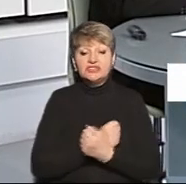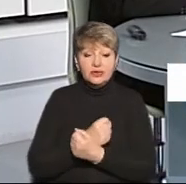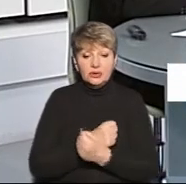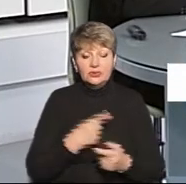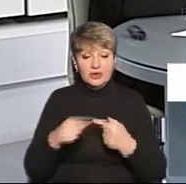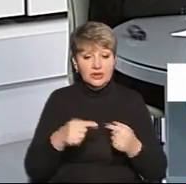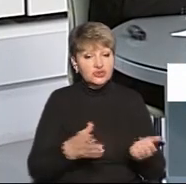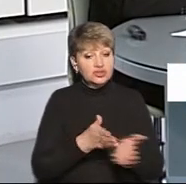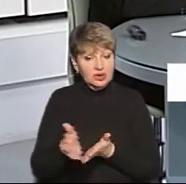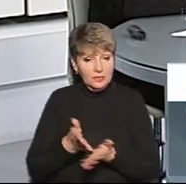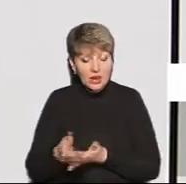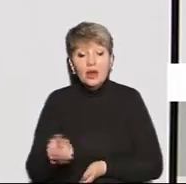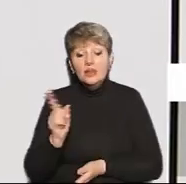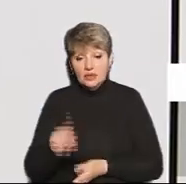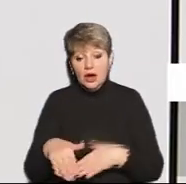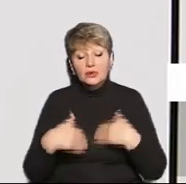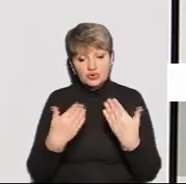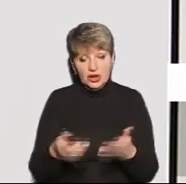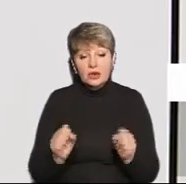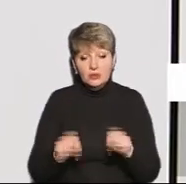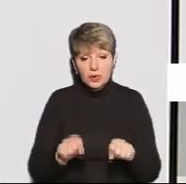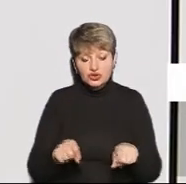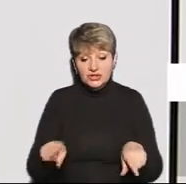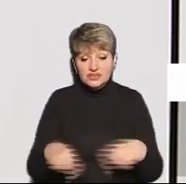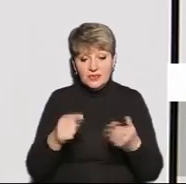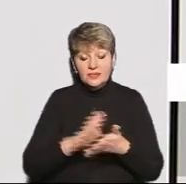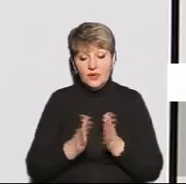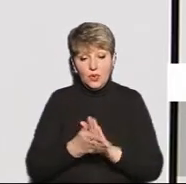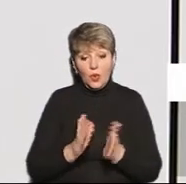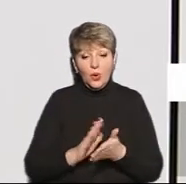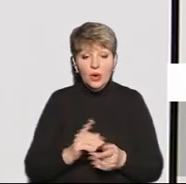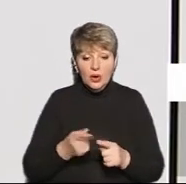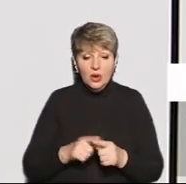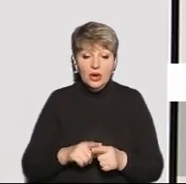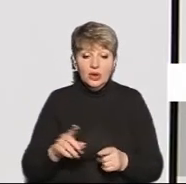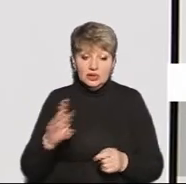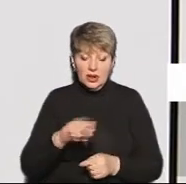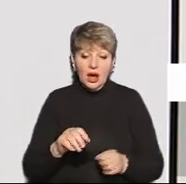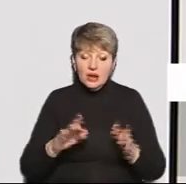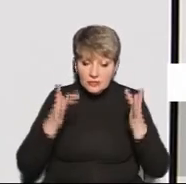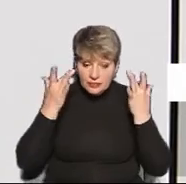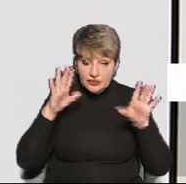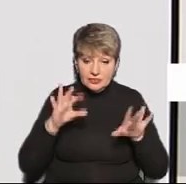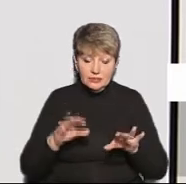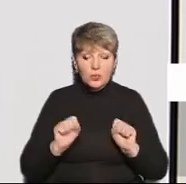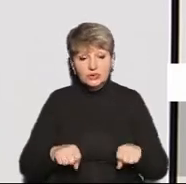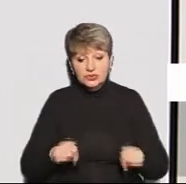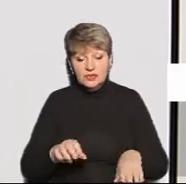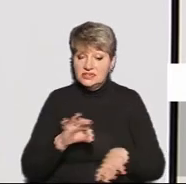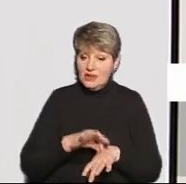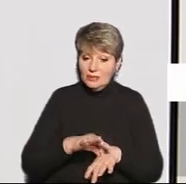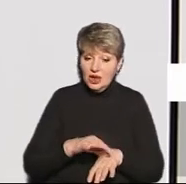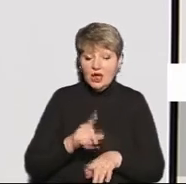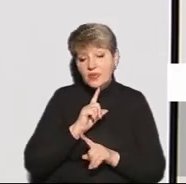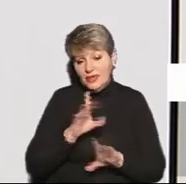інші напрямки, щоб також дали можливість створити належні умови для можливих захворювань. Ну, я не